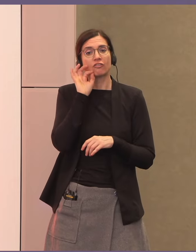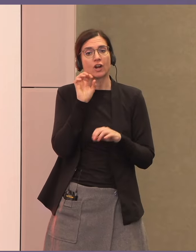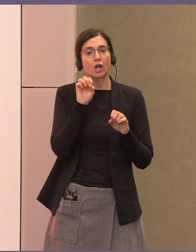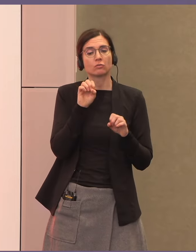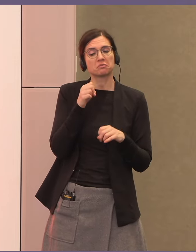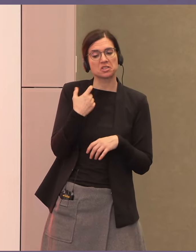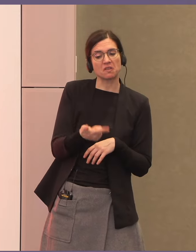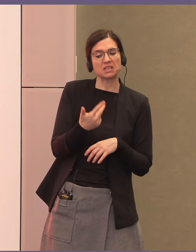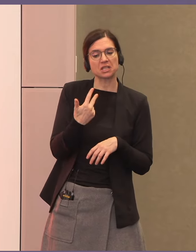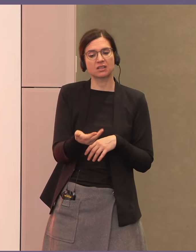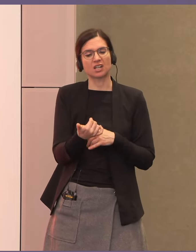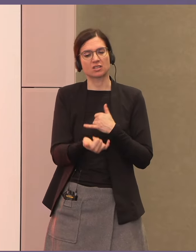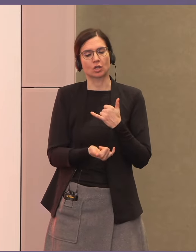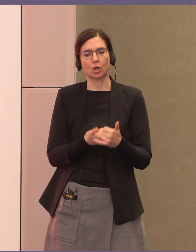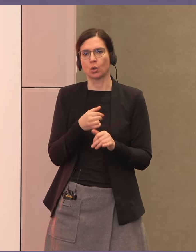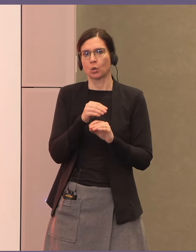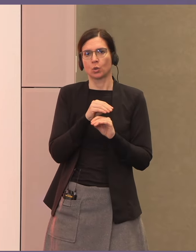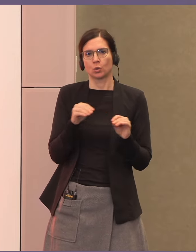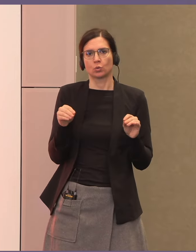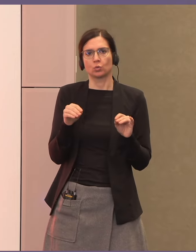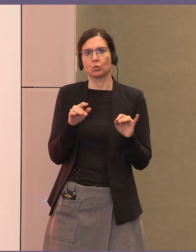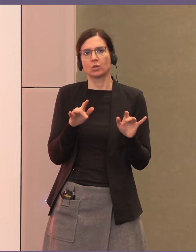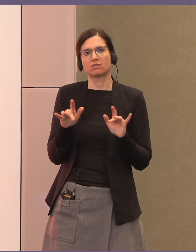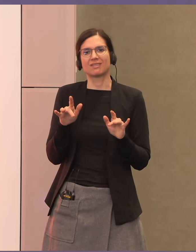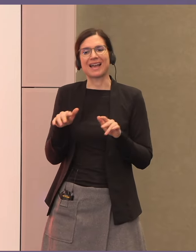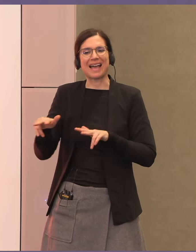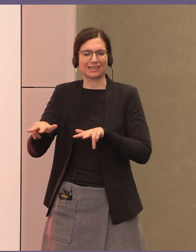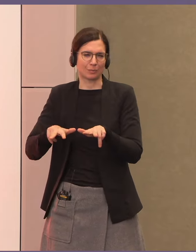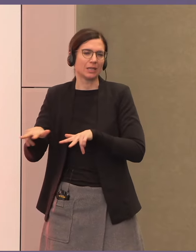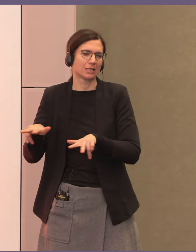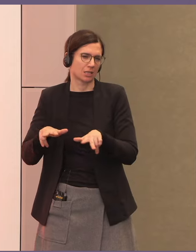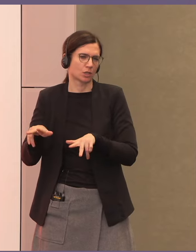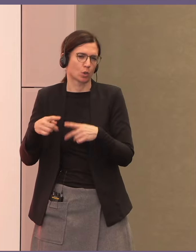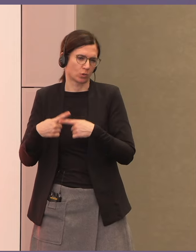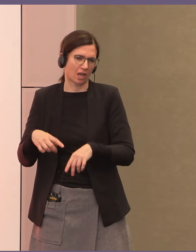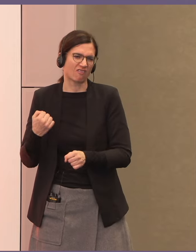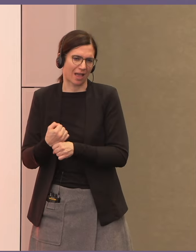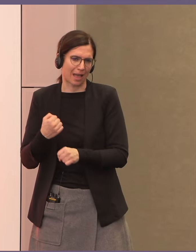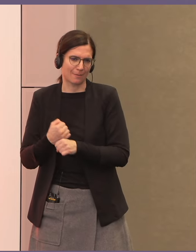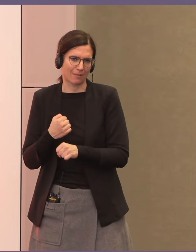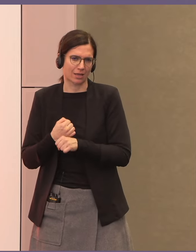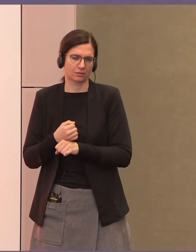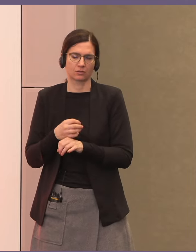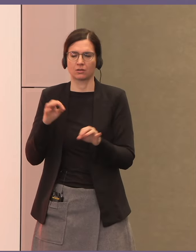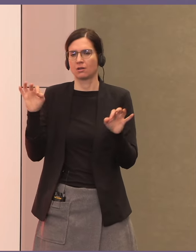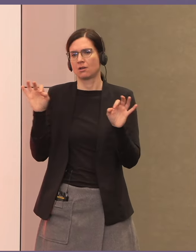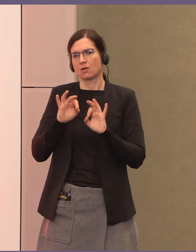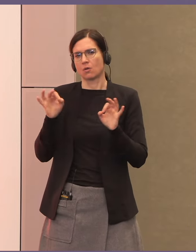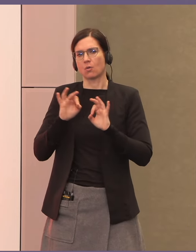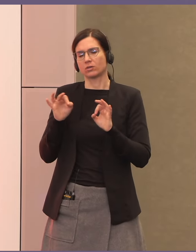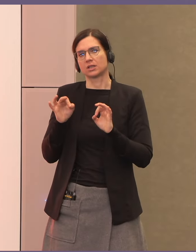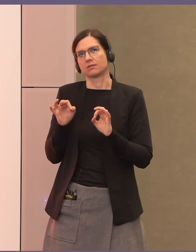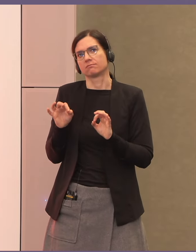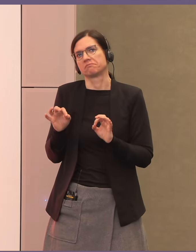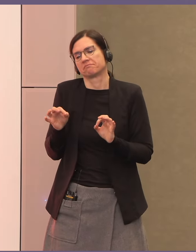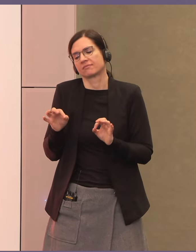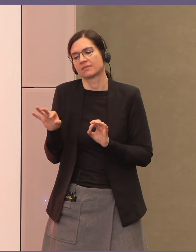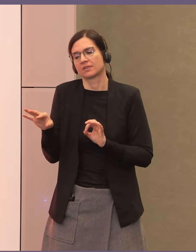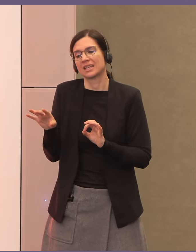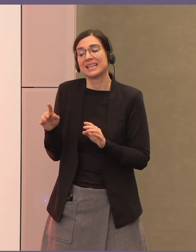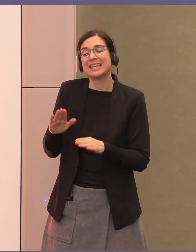den 1920er und 30er Jahren eigentlich nur die Sphären der Administration beziehungsweise sehr ausgewählte wissenschaftliche Positionen,